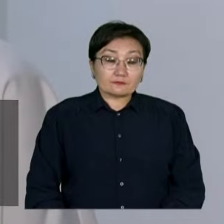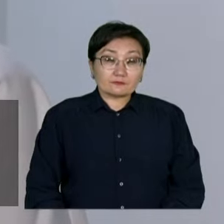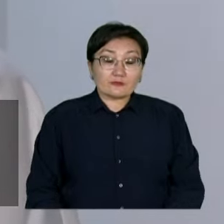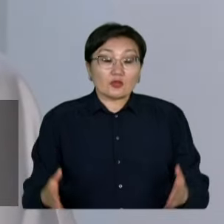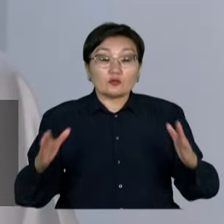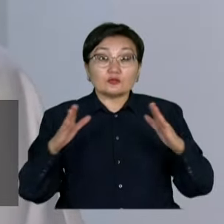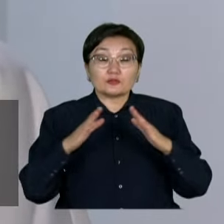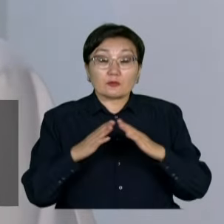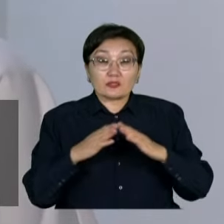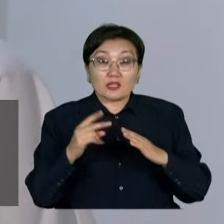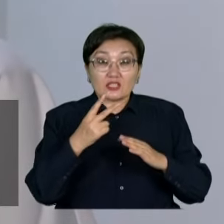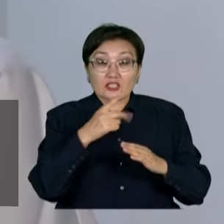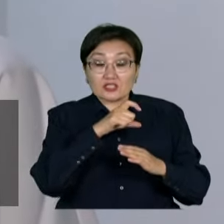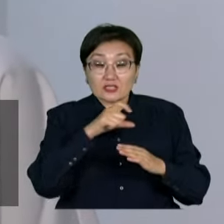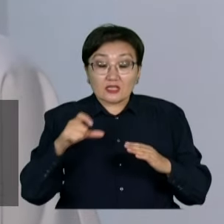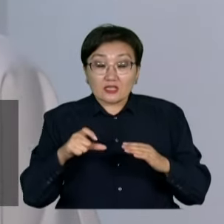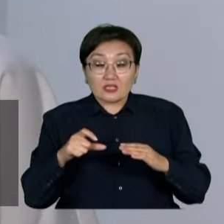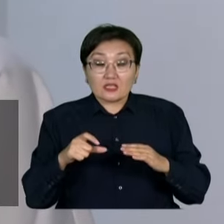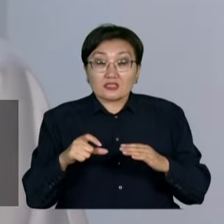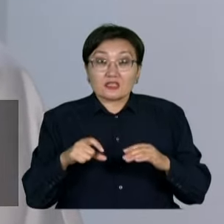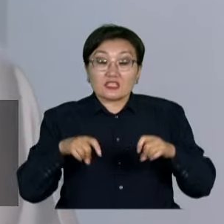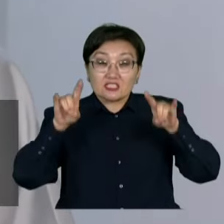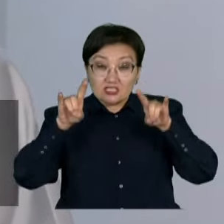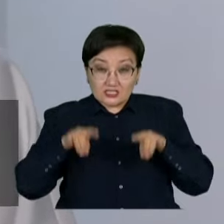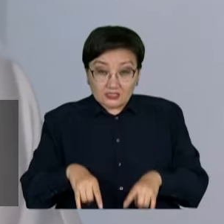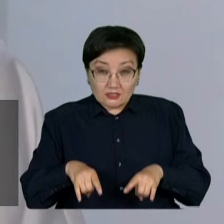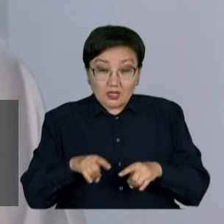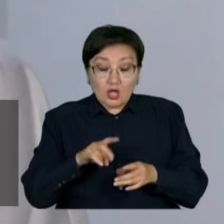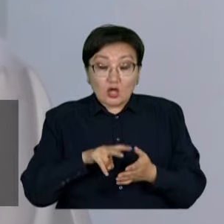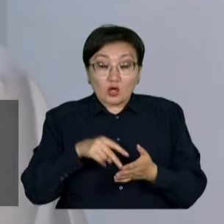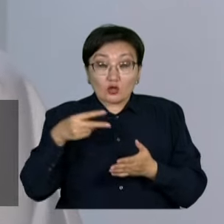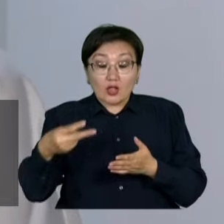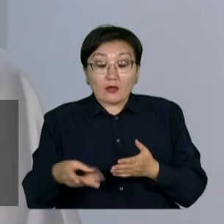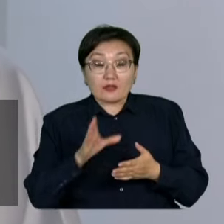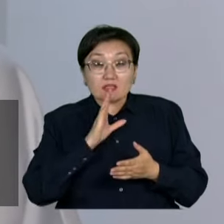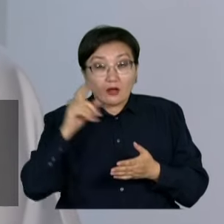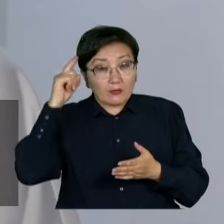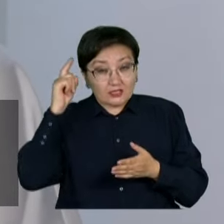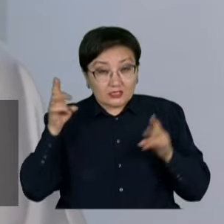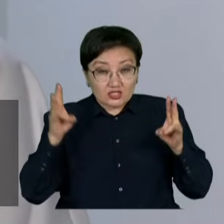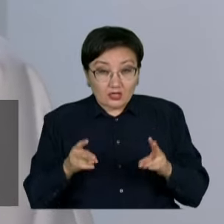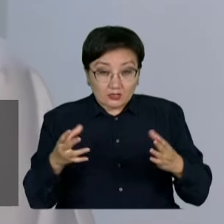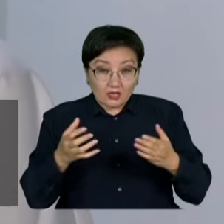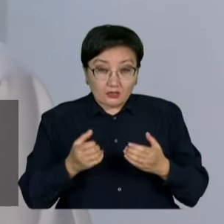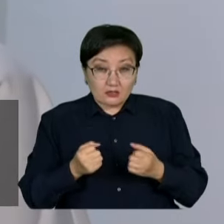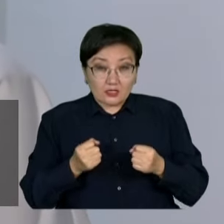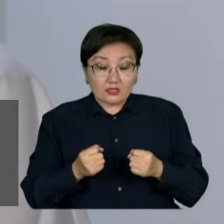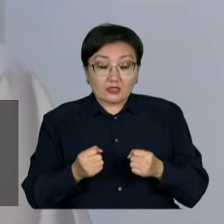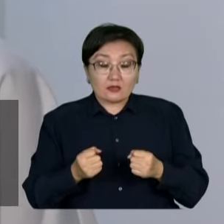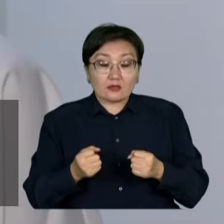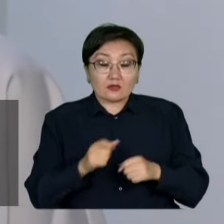Үйінде 2-ші қабаттың терезесінен құлап, басынан жарақат алған. Келген